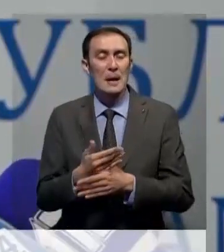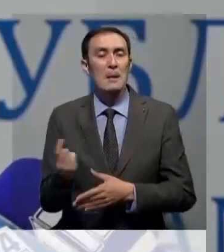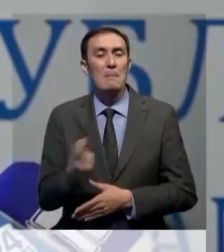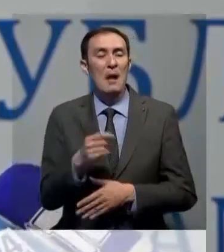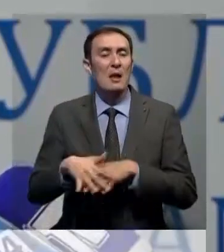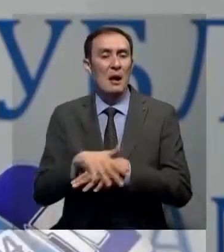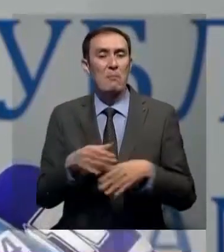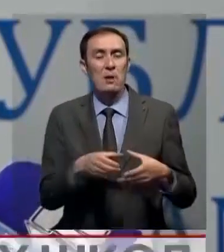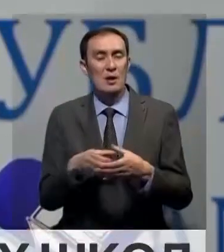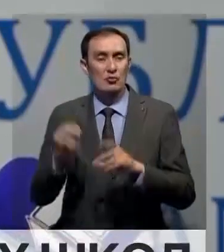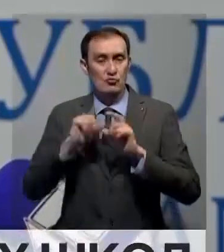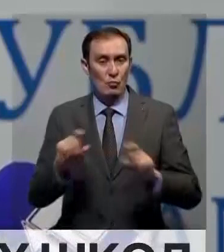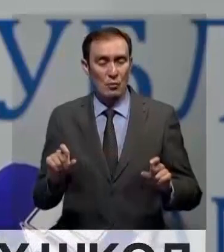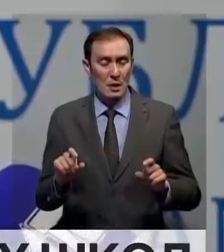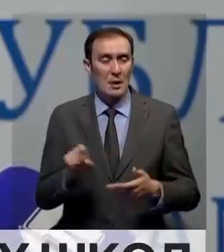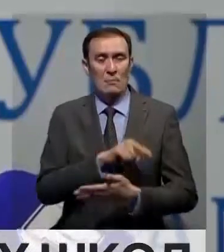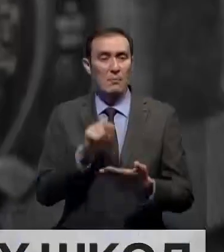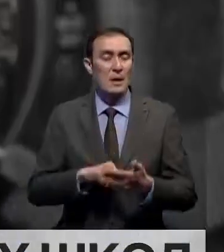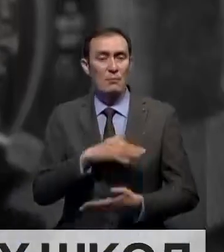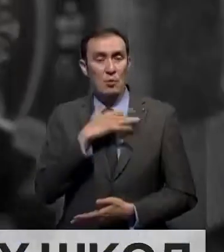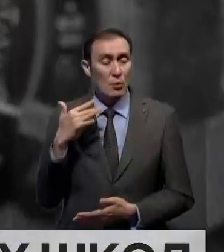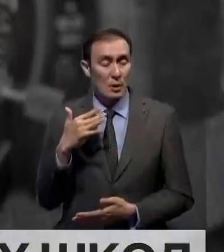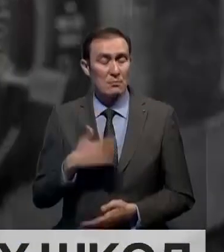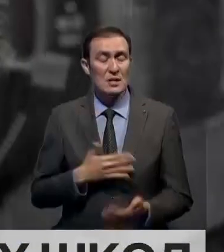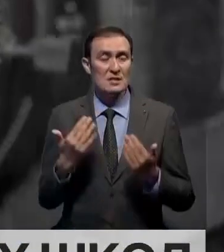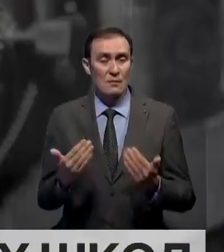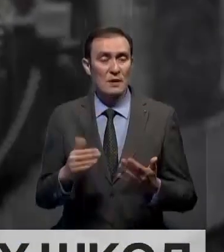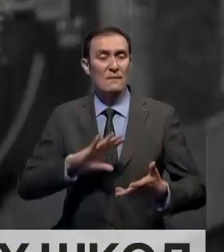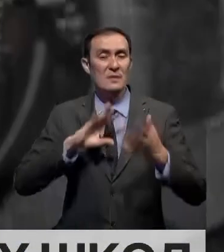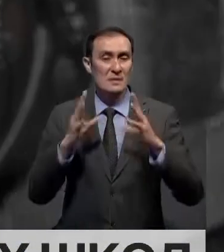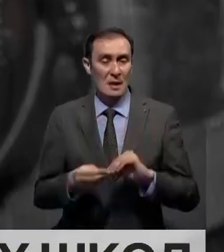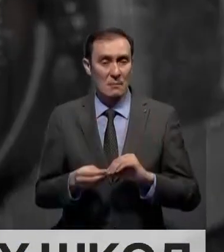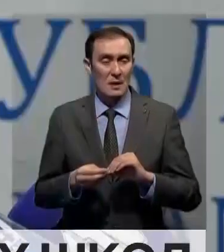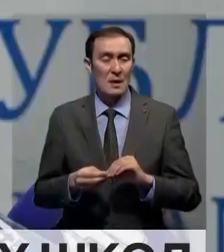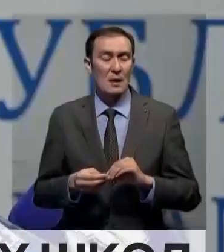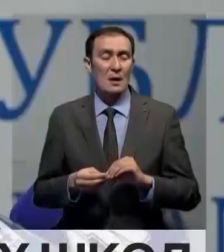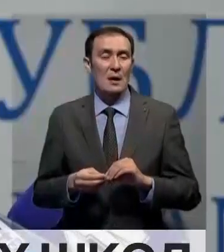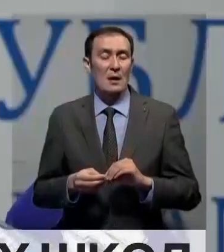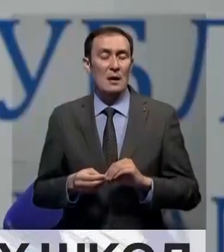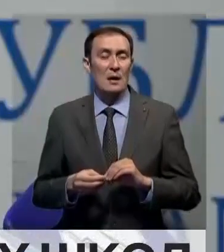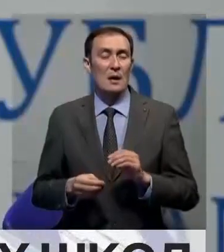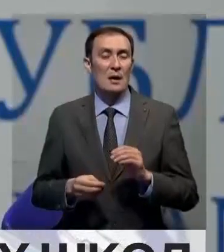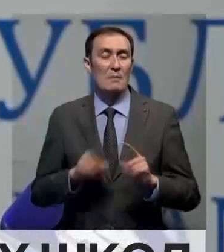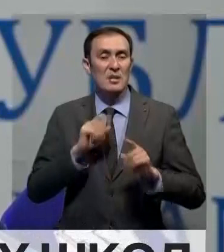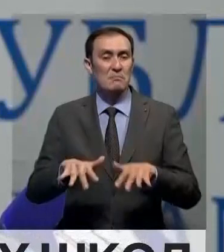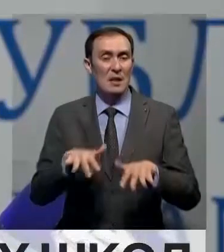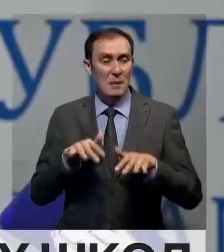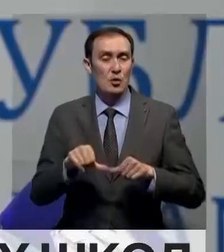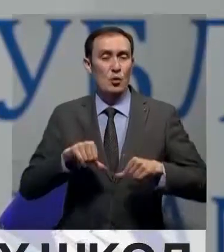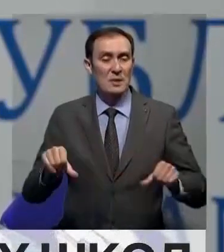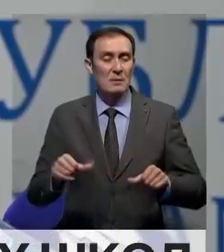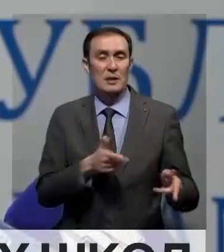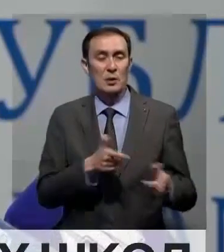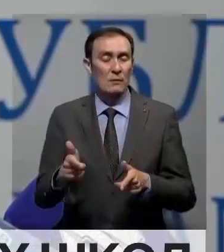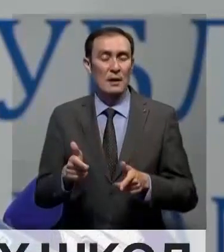школ. Ну, вы знаете, проблем немало. Мы сегодня в целом, как парламент, мажилис парламента, комитет